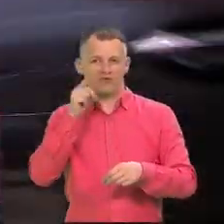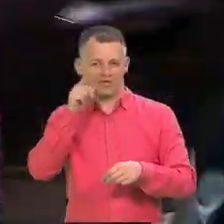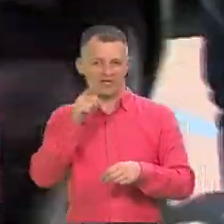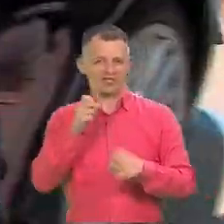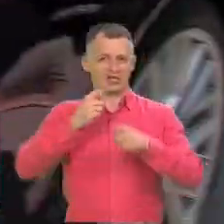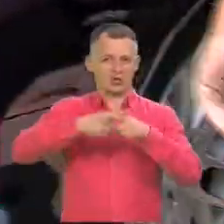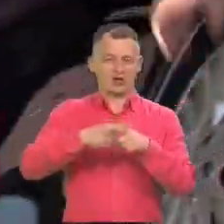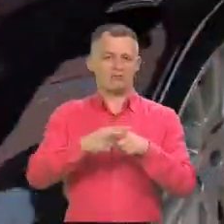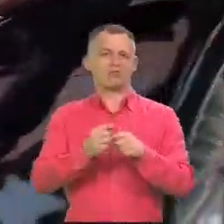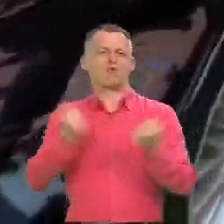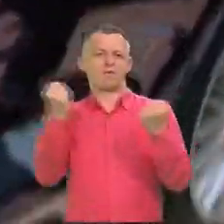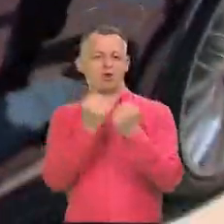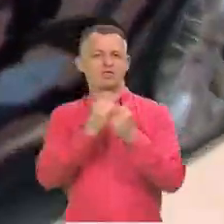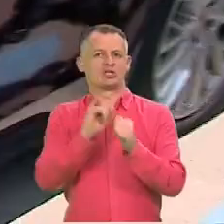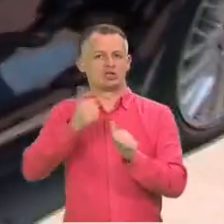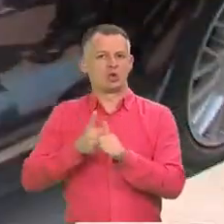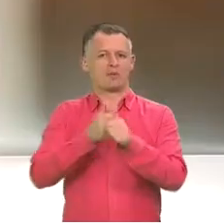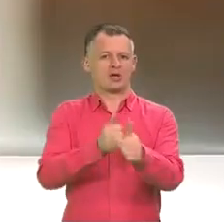și supraveghere constantă.